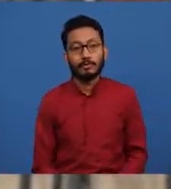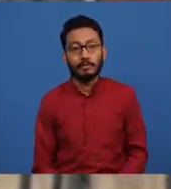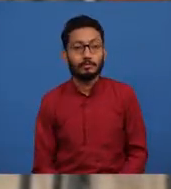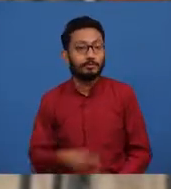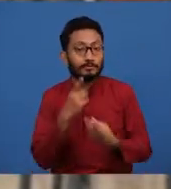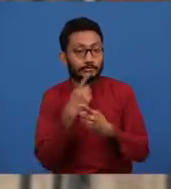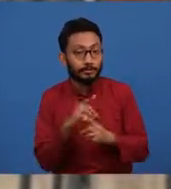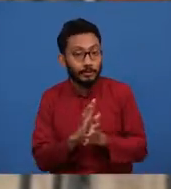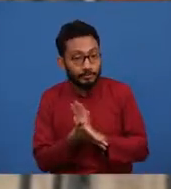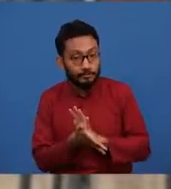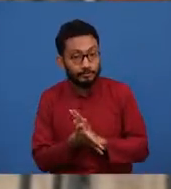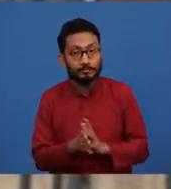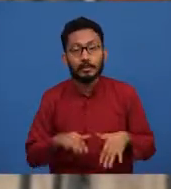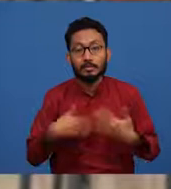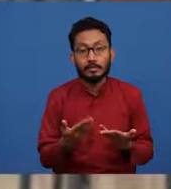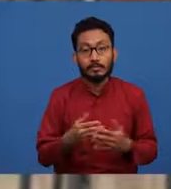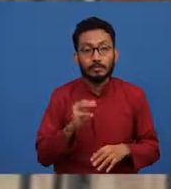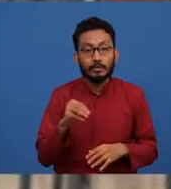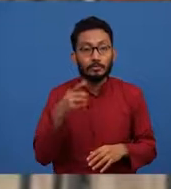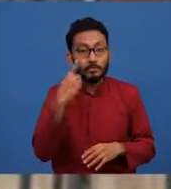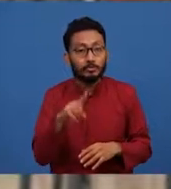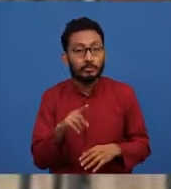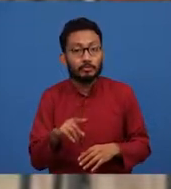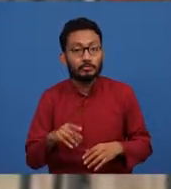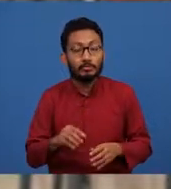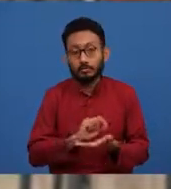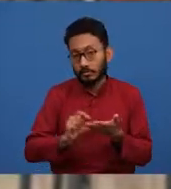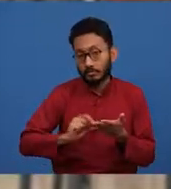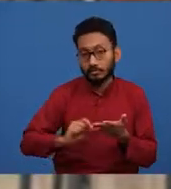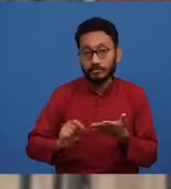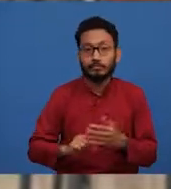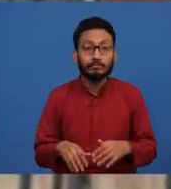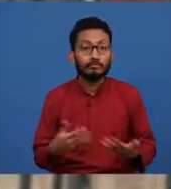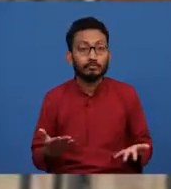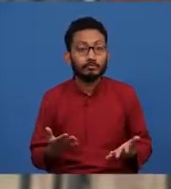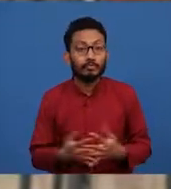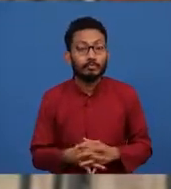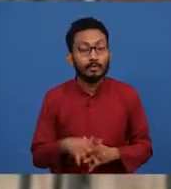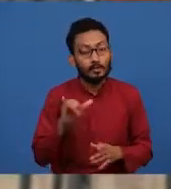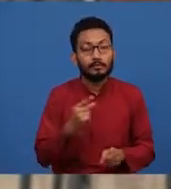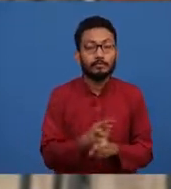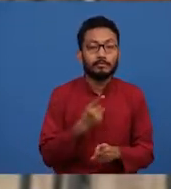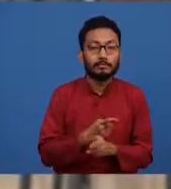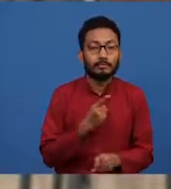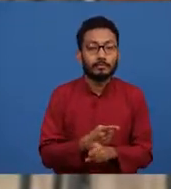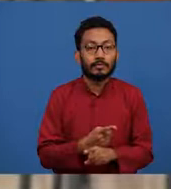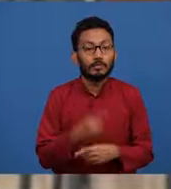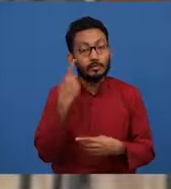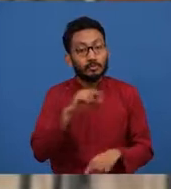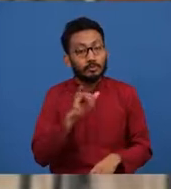Jadi, bagaimanakah jawapannya perlu ditulis? Ya, betul.